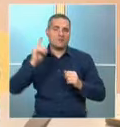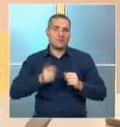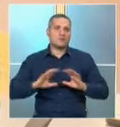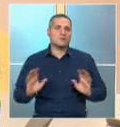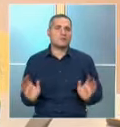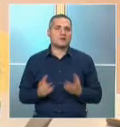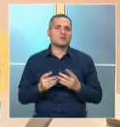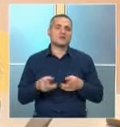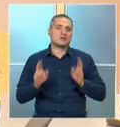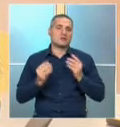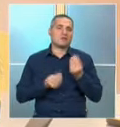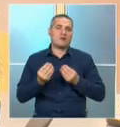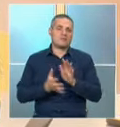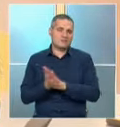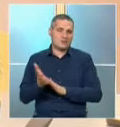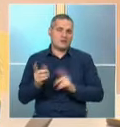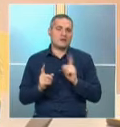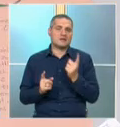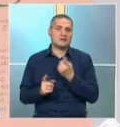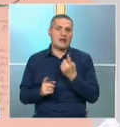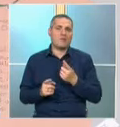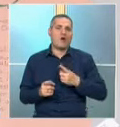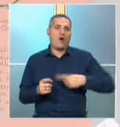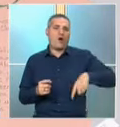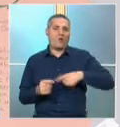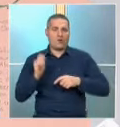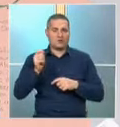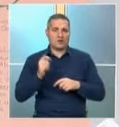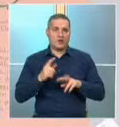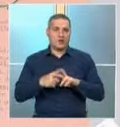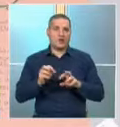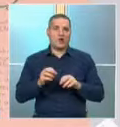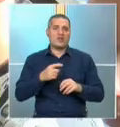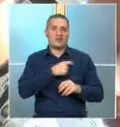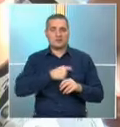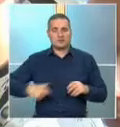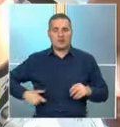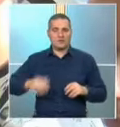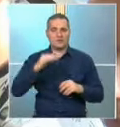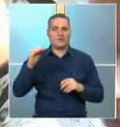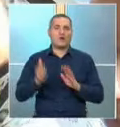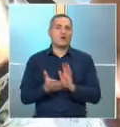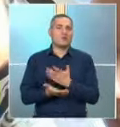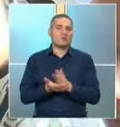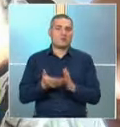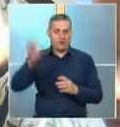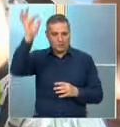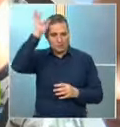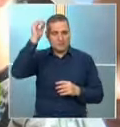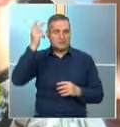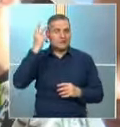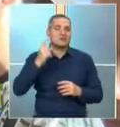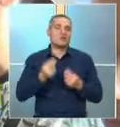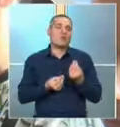може бързо да се реши проблема с замърсяването не само в и около Кюстендил, а и на национално ниво, споделят учениците. Смятам,